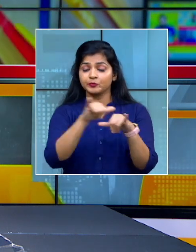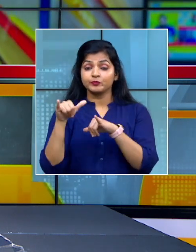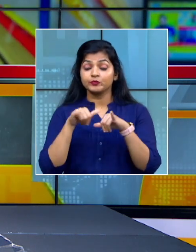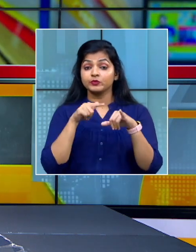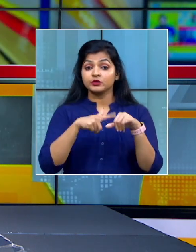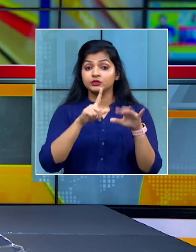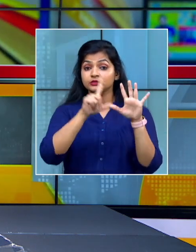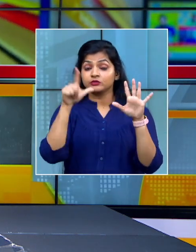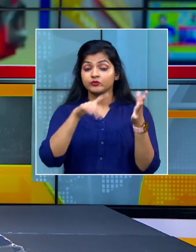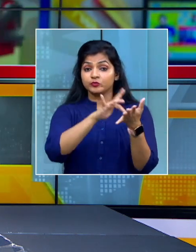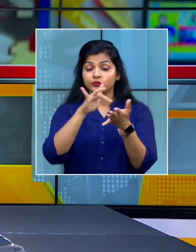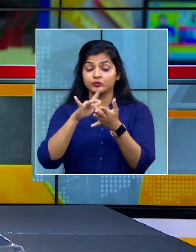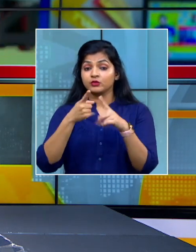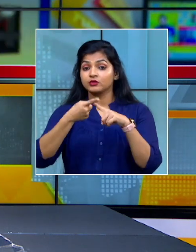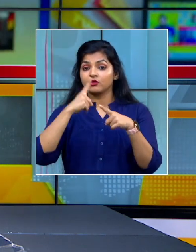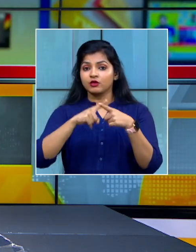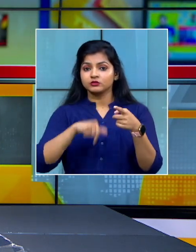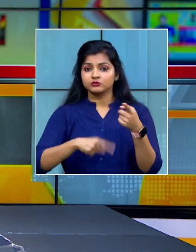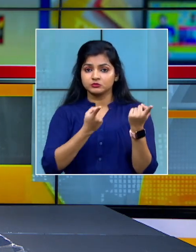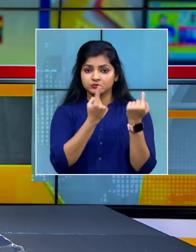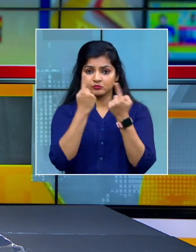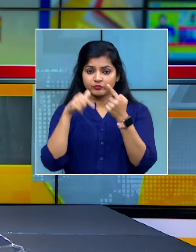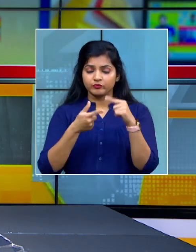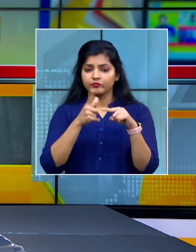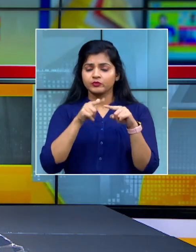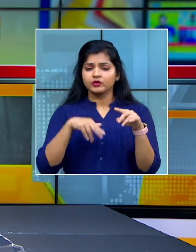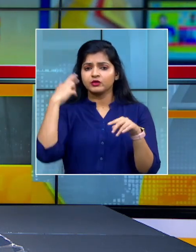IT-യുടെ ഈ നീക്കം എന്തിന്റെ അടിസ്ഥാനത്തിൽ?